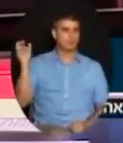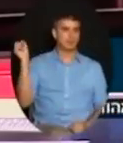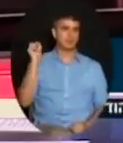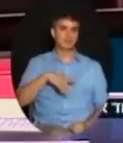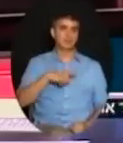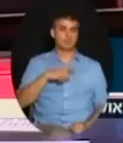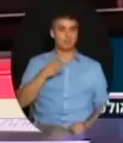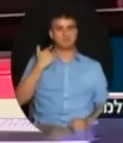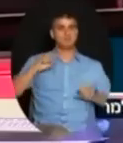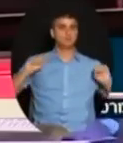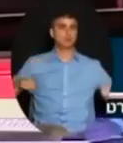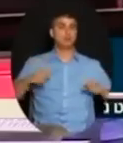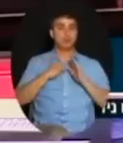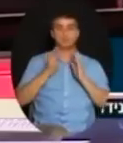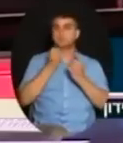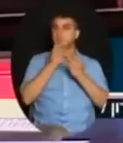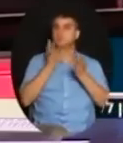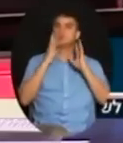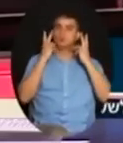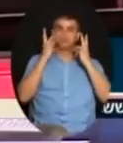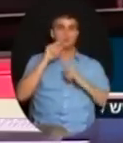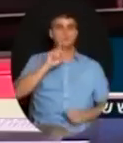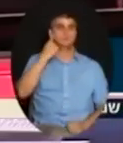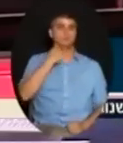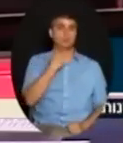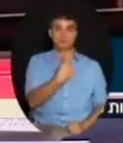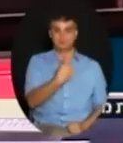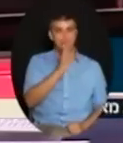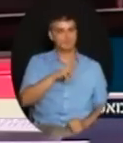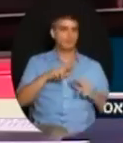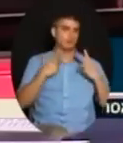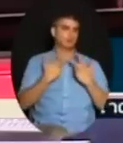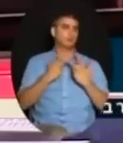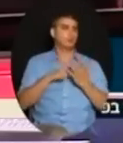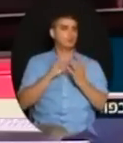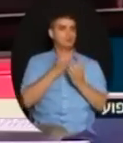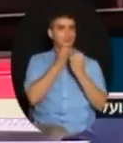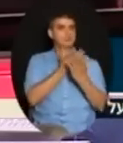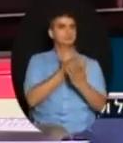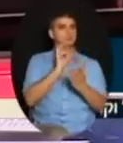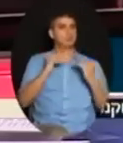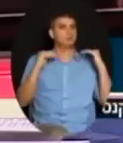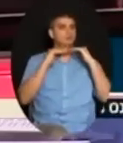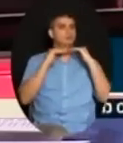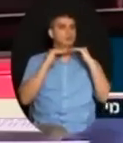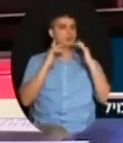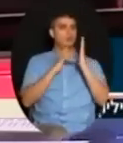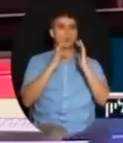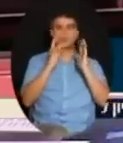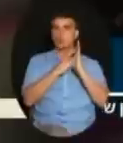לפני שלטון החוק. זה מסר שהוא חשוב גם למושחתים עצמם, אבל גם לציבור, כי יש כאן מסר של שוויון בפני